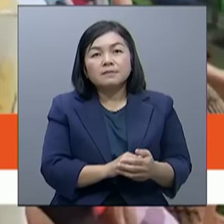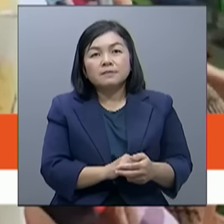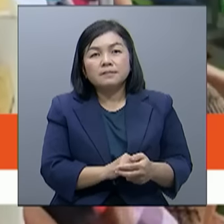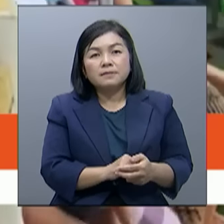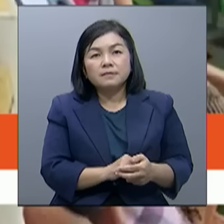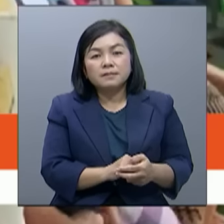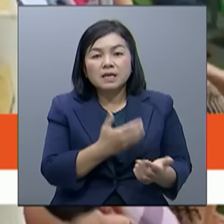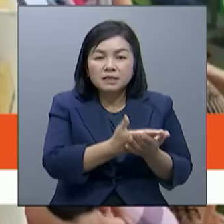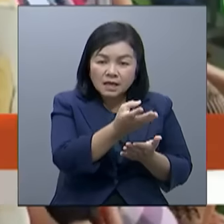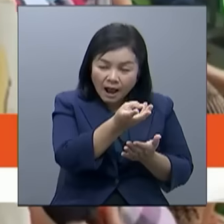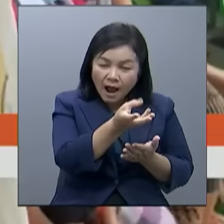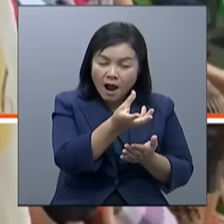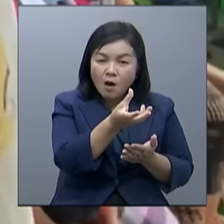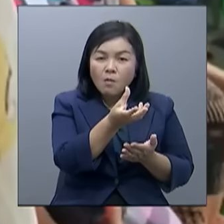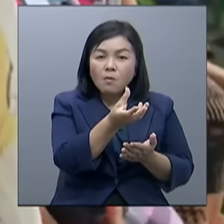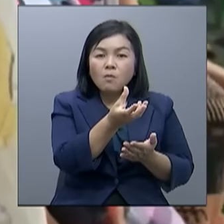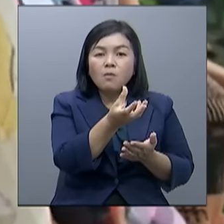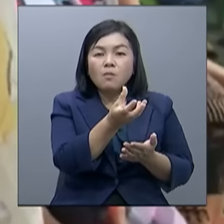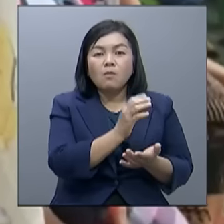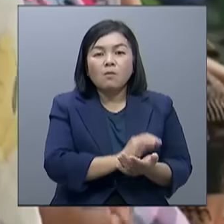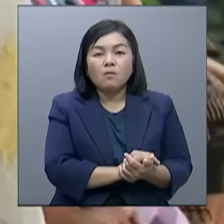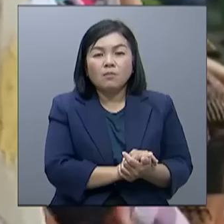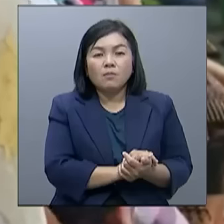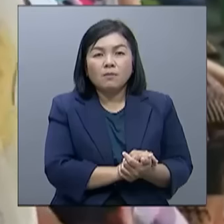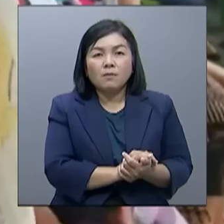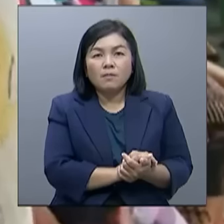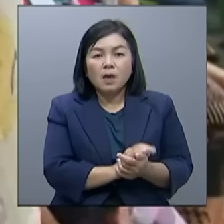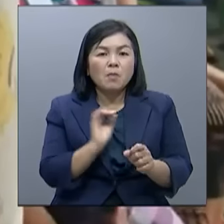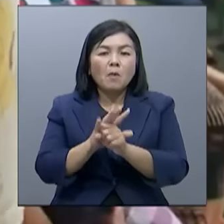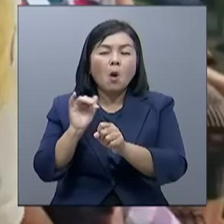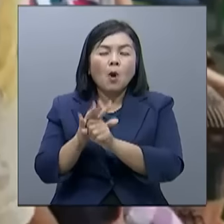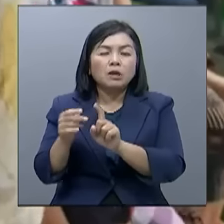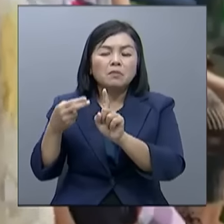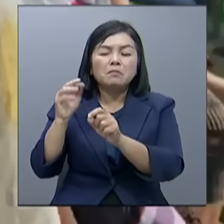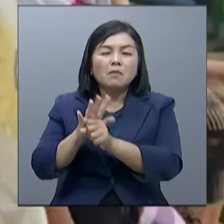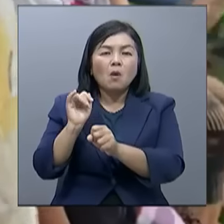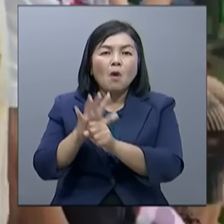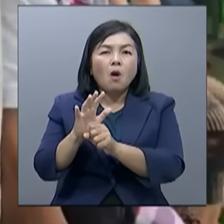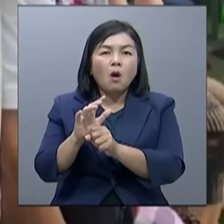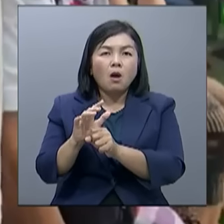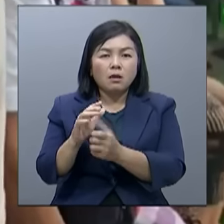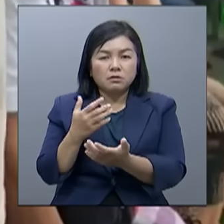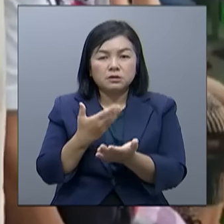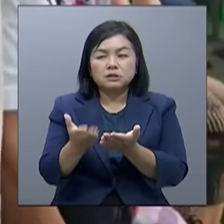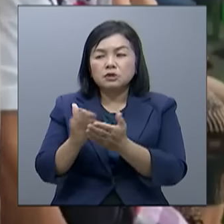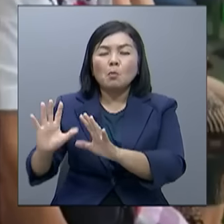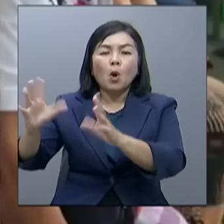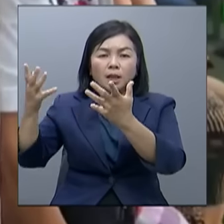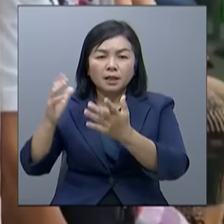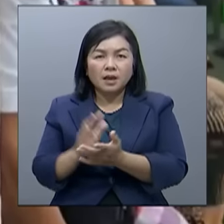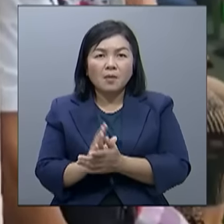ซื้อข้าวสาร พอใช้ไม่หมื่น บาทไม่พอจะใช้ทั้งหมดนะไม่พอ